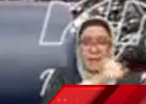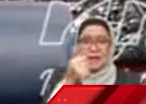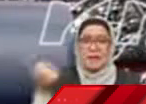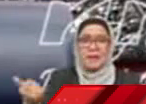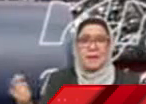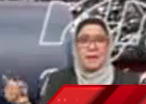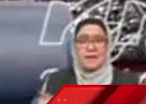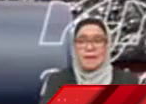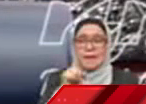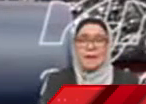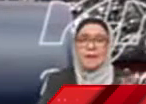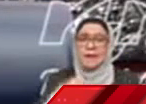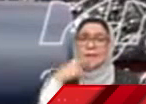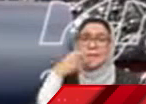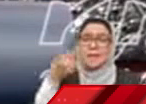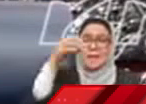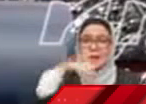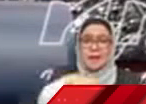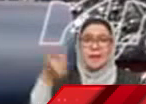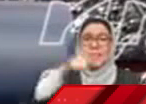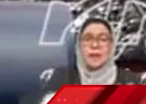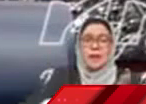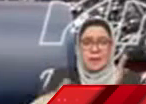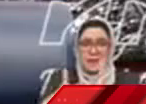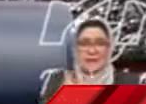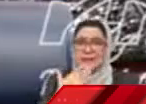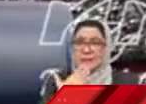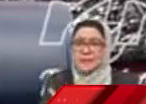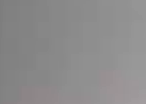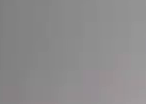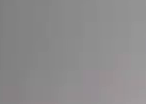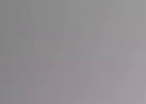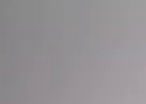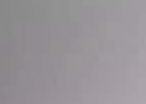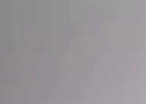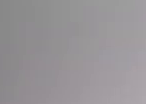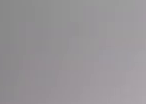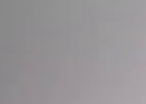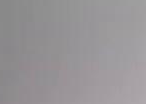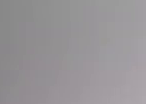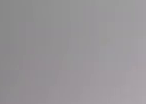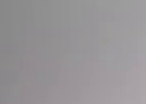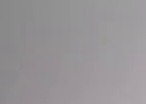yang dinyatakan dalam laporan-laporan teknik tersebut sekian terima kasih